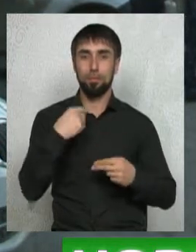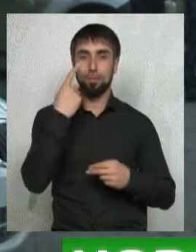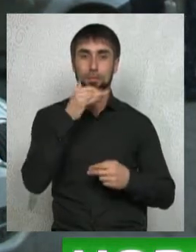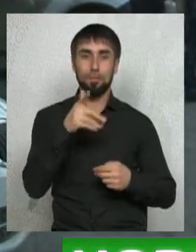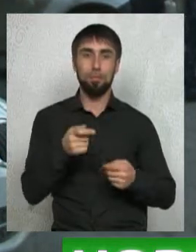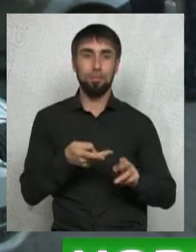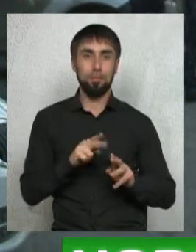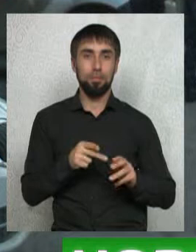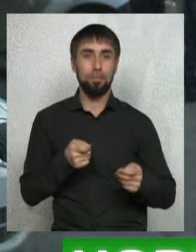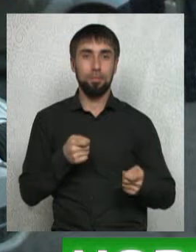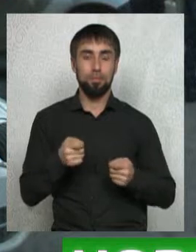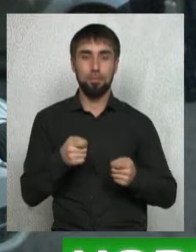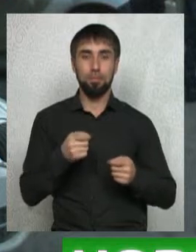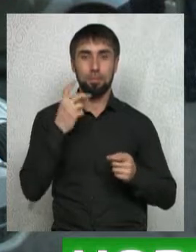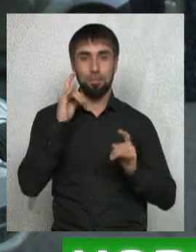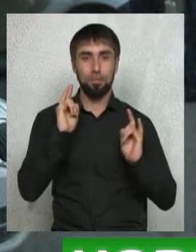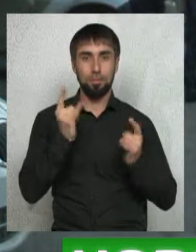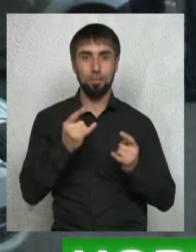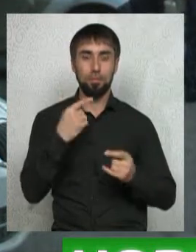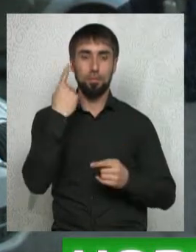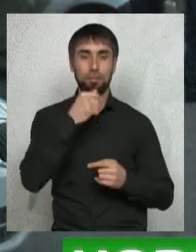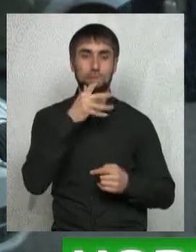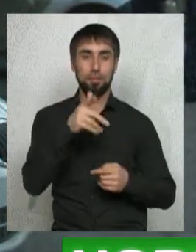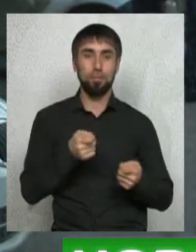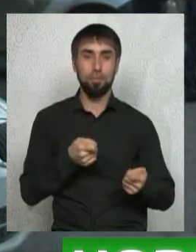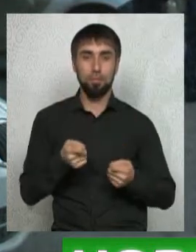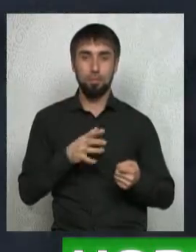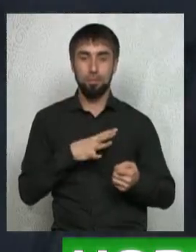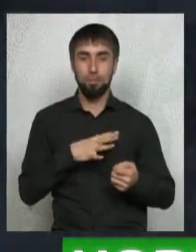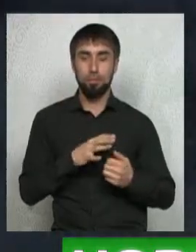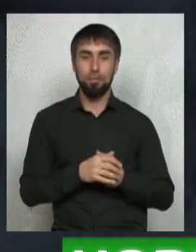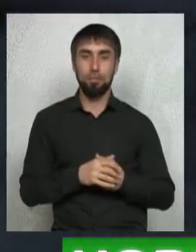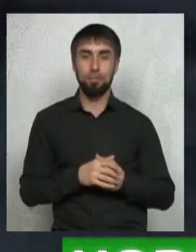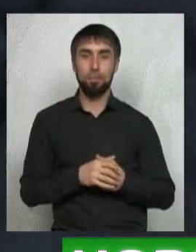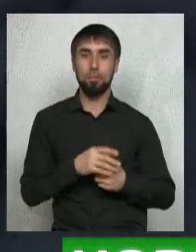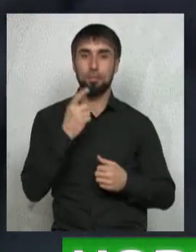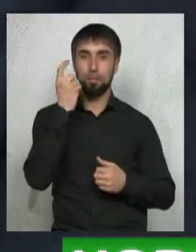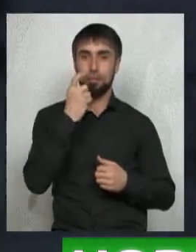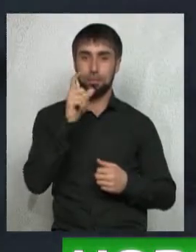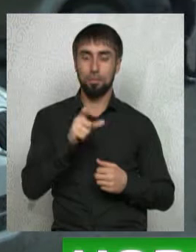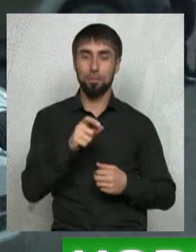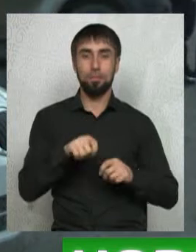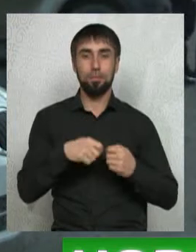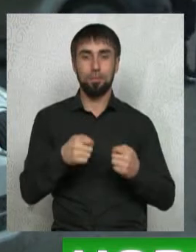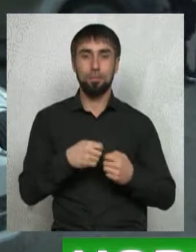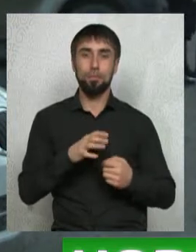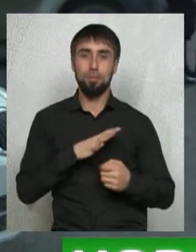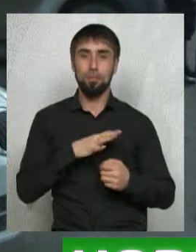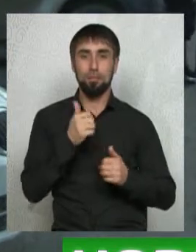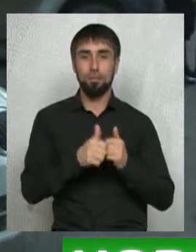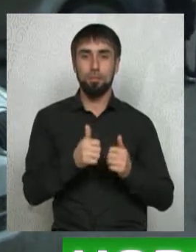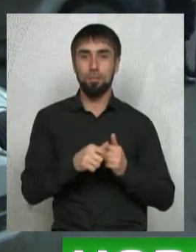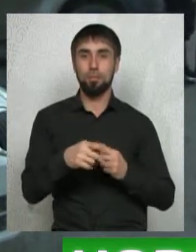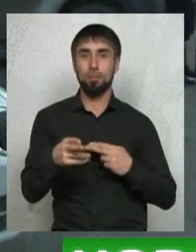управляют транспортным средством с тонированными стеклами, лица, которые управляют транспортным средством в нетрезвом состоянии. А нарушения у водителей бывают чаще